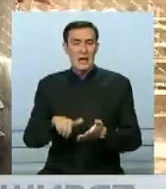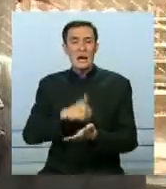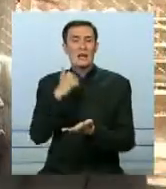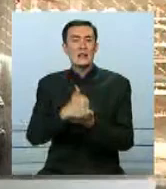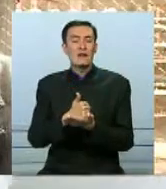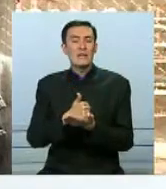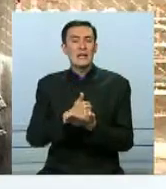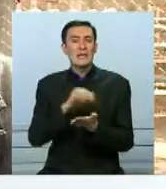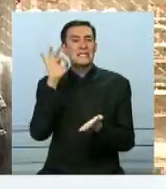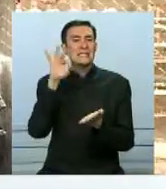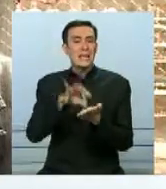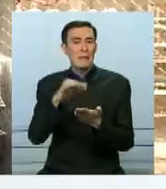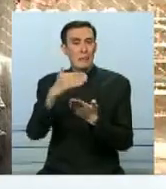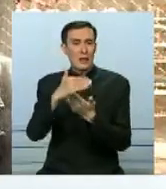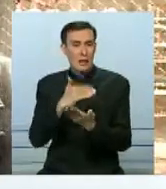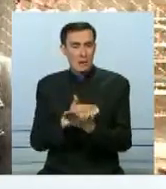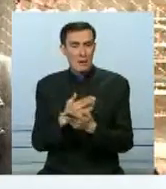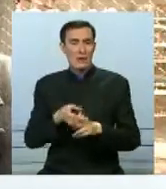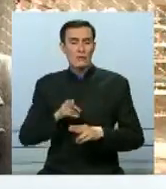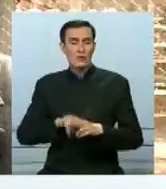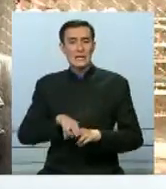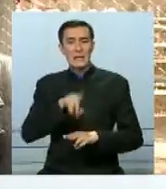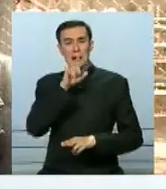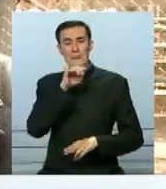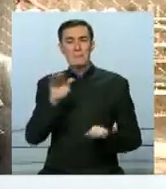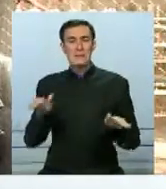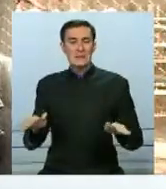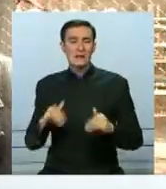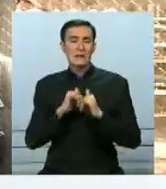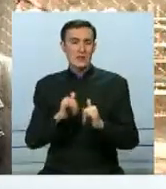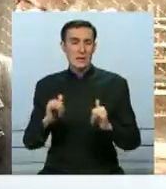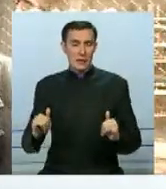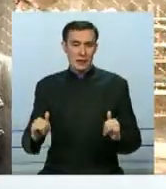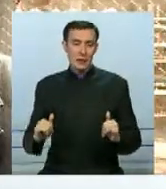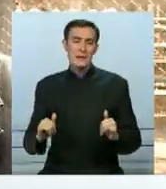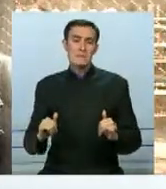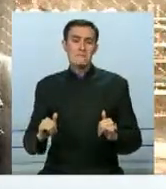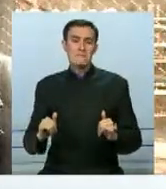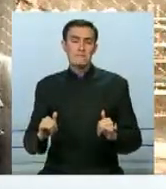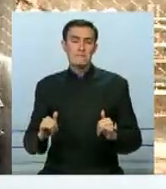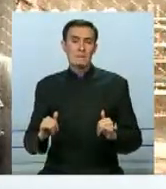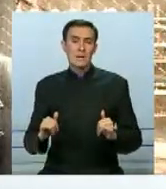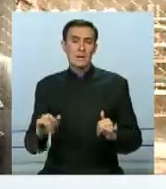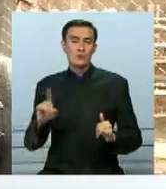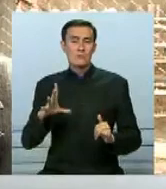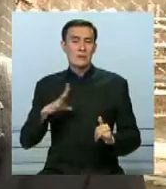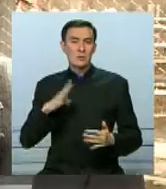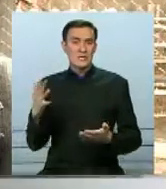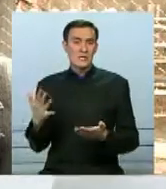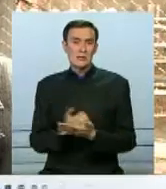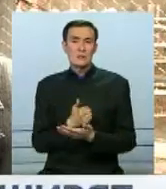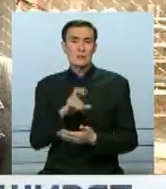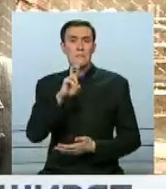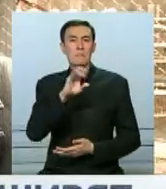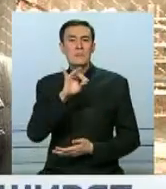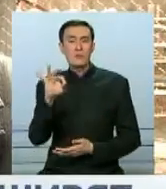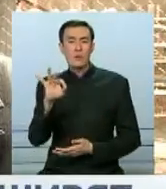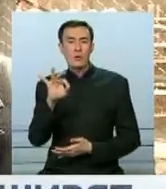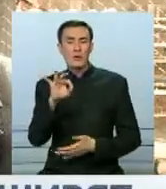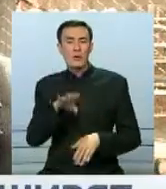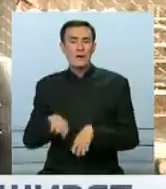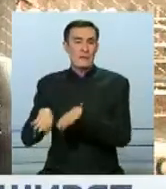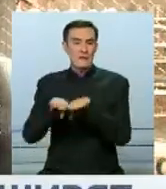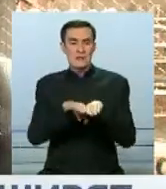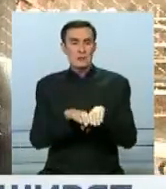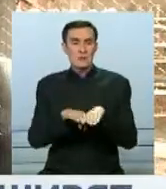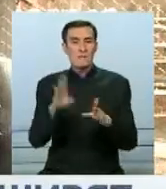разведения птиц данных – это, во-первых, достижение биологического равновесия